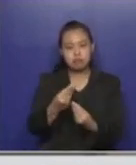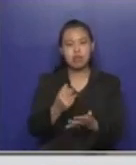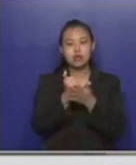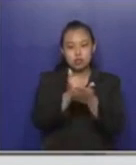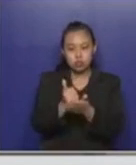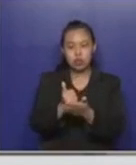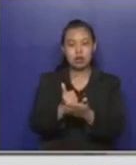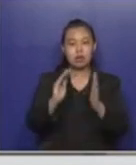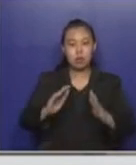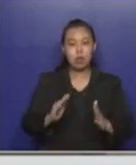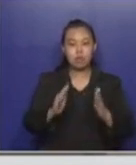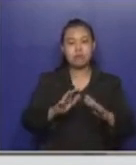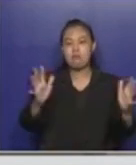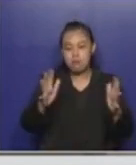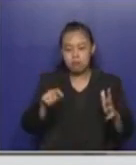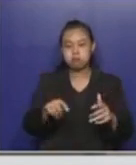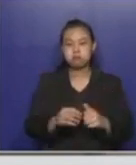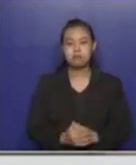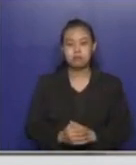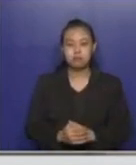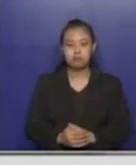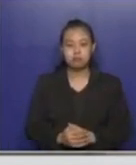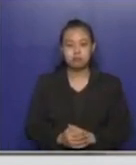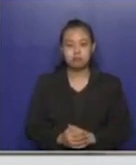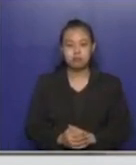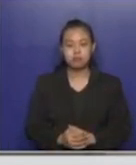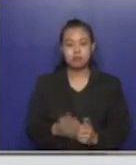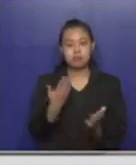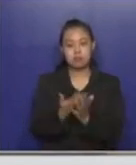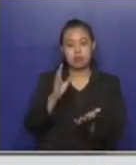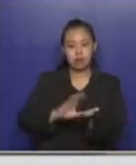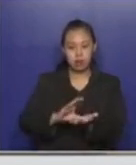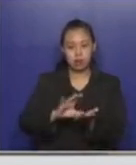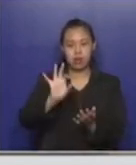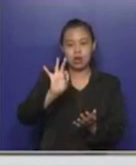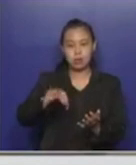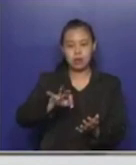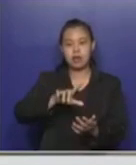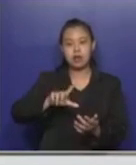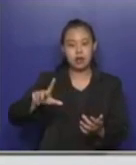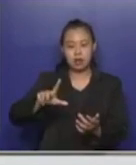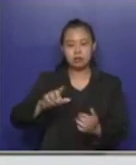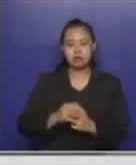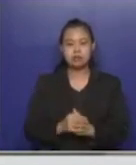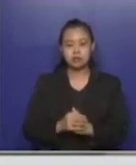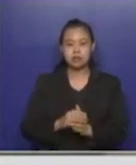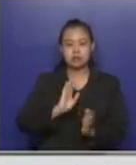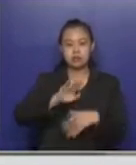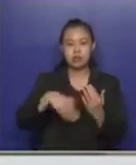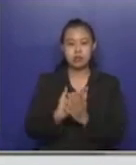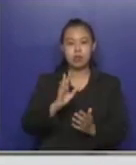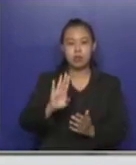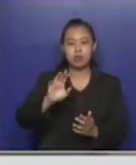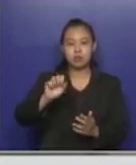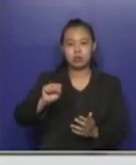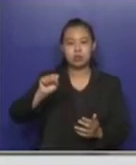คนได้มากกว่ามากๆนะคะสำหรับงบ 9,000 ล้านของบสย.เกือบทั้งหมดเนี่ยเป็น